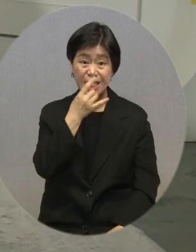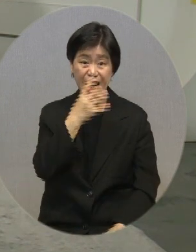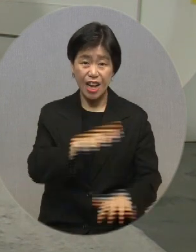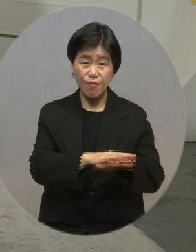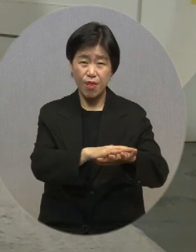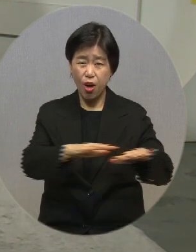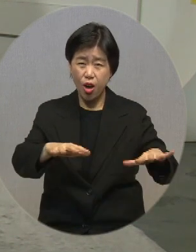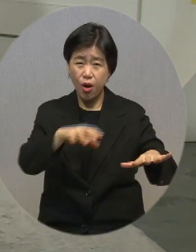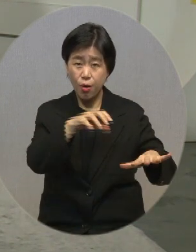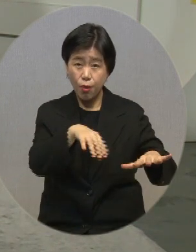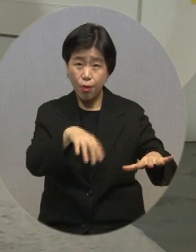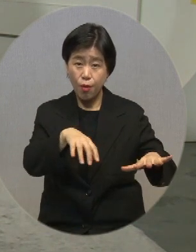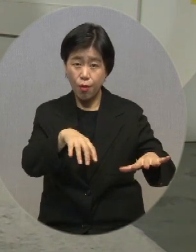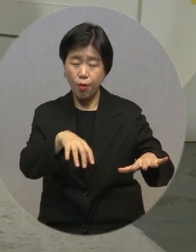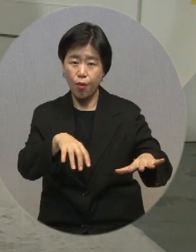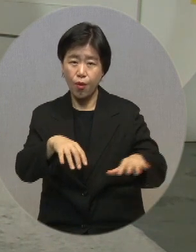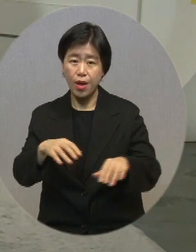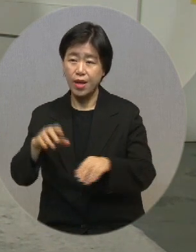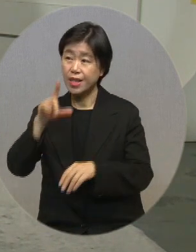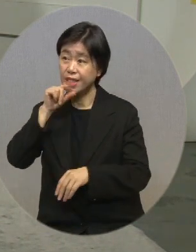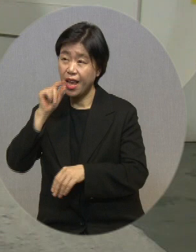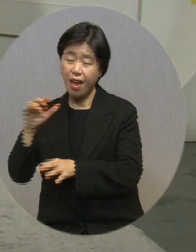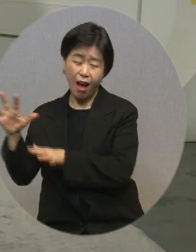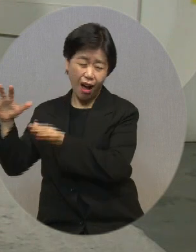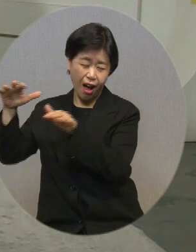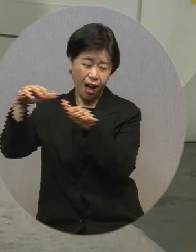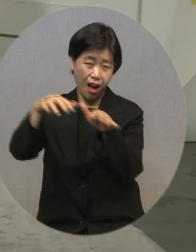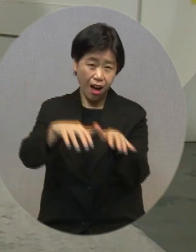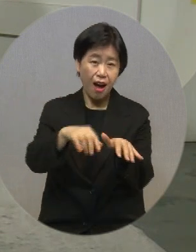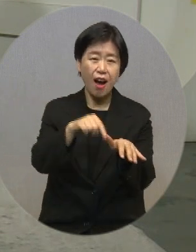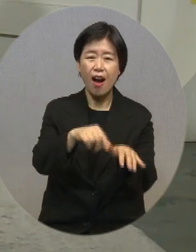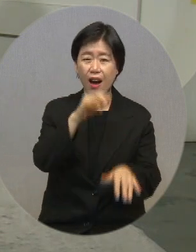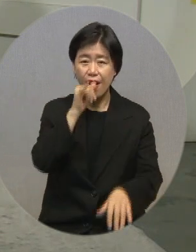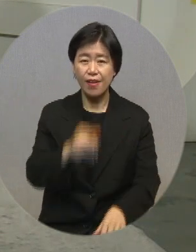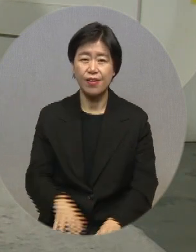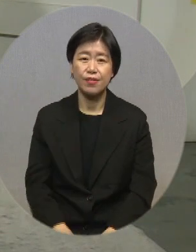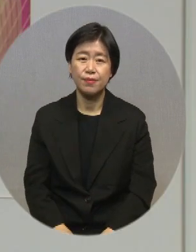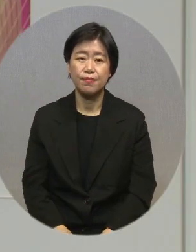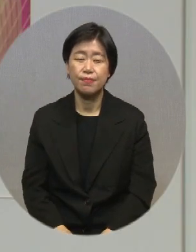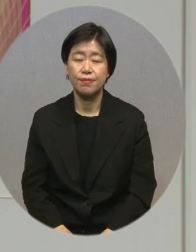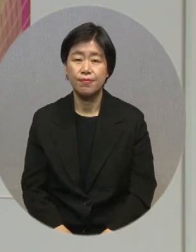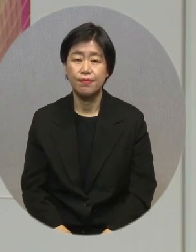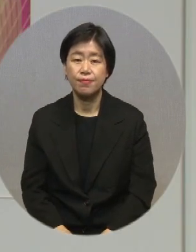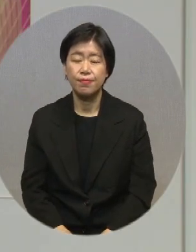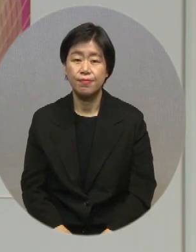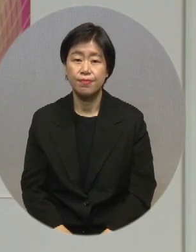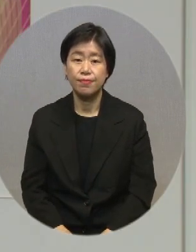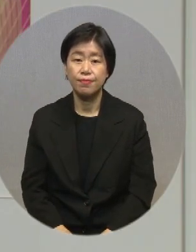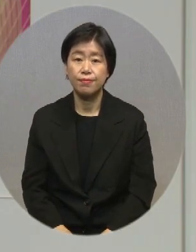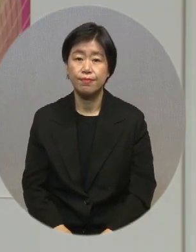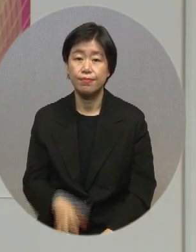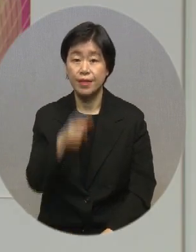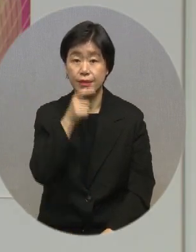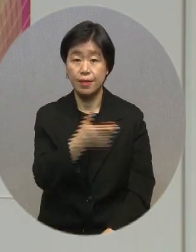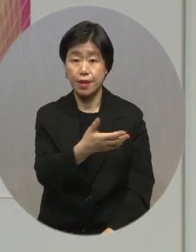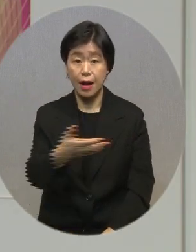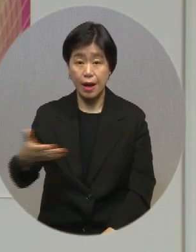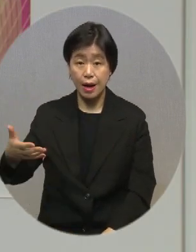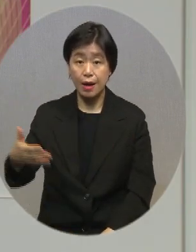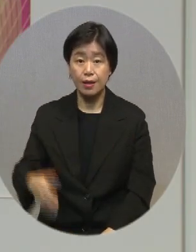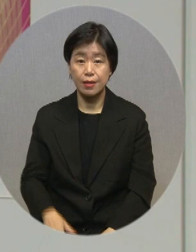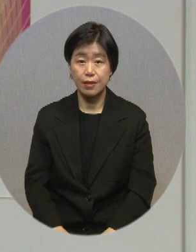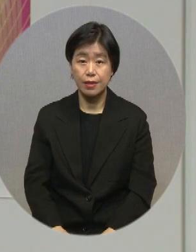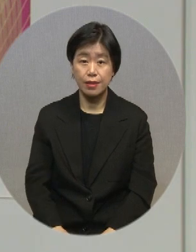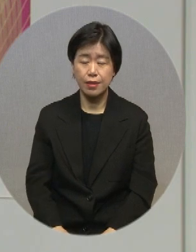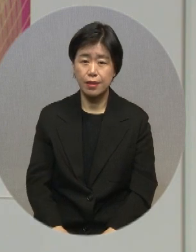몰라. 저 텔레비도 가끔씩 나와요. 아하, 예, 예. 예, 예. 그 철새. 아, 그리고요. 예. 그 한탄강에 예.